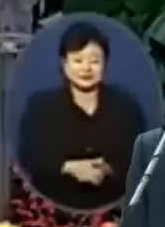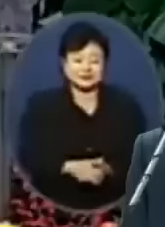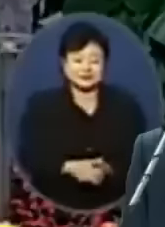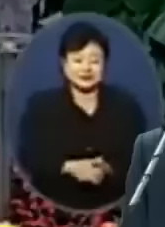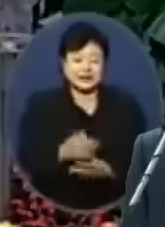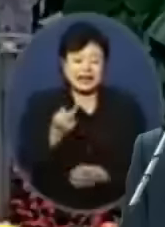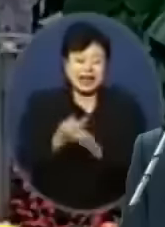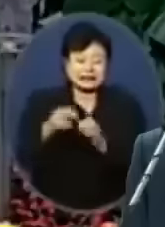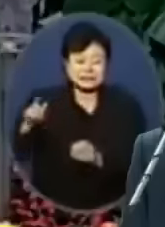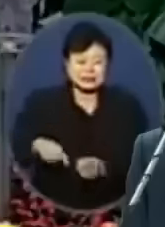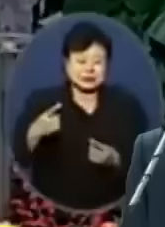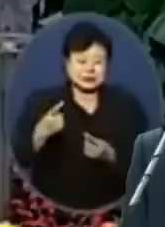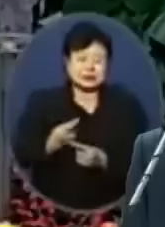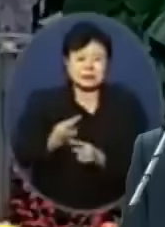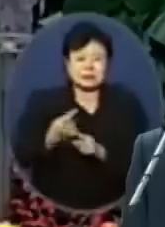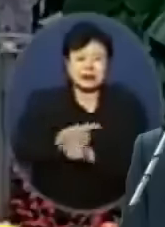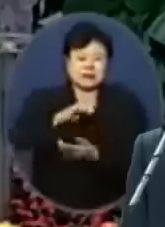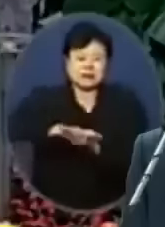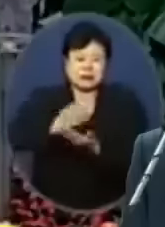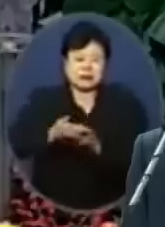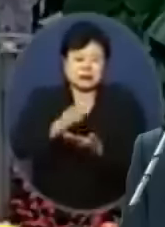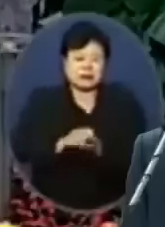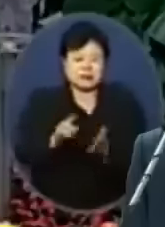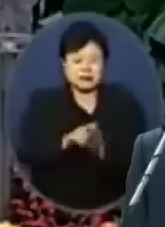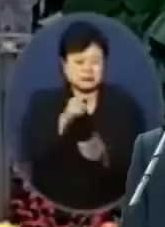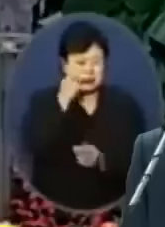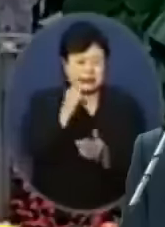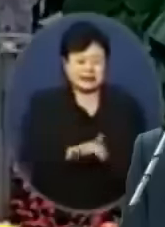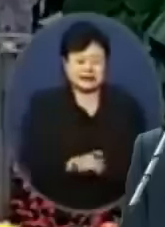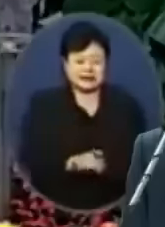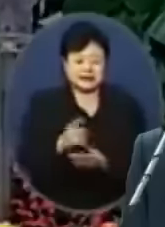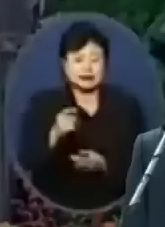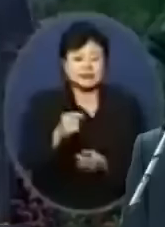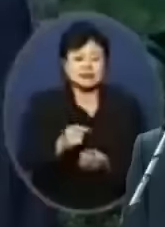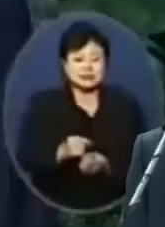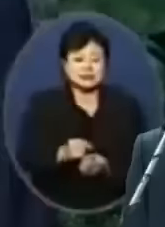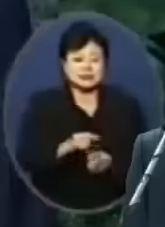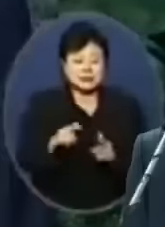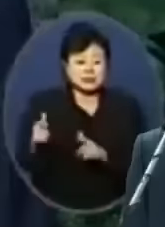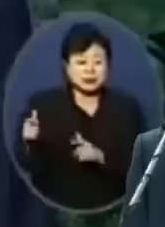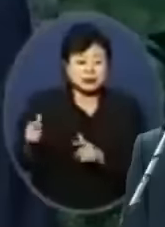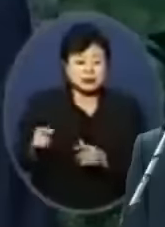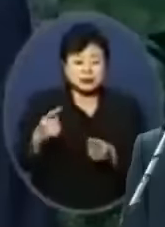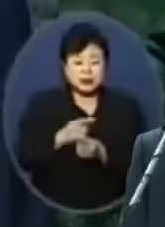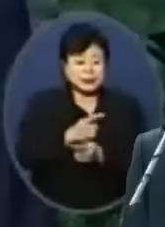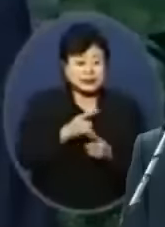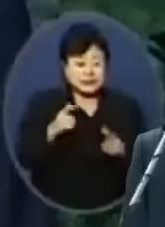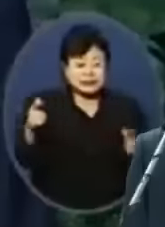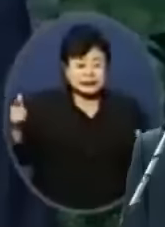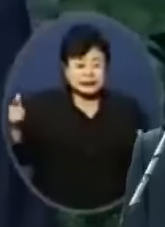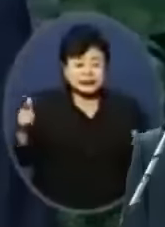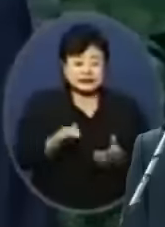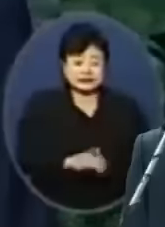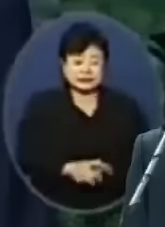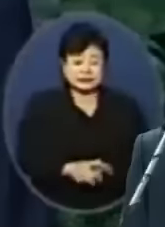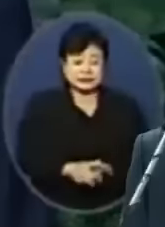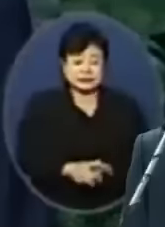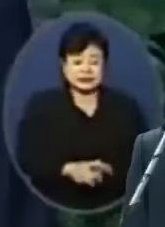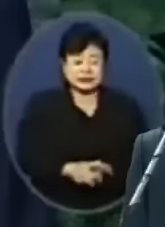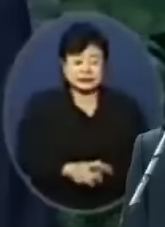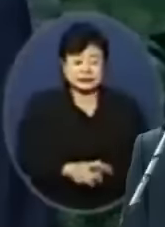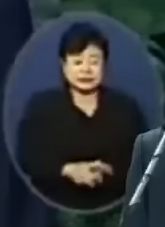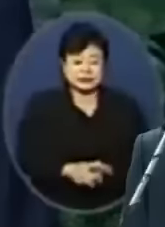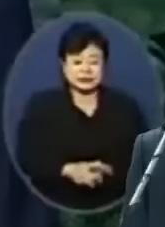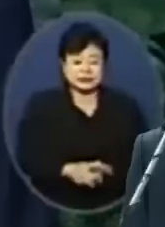조석변으로 자꾸 변하면 믿을 수가 없어요. 어떤 자연 만물도 안 변한 자연